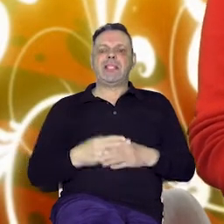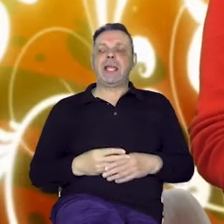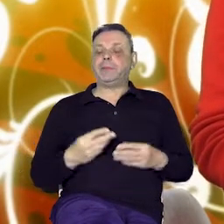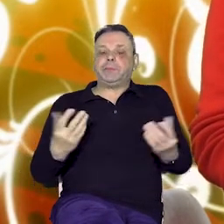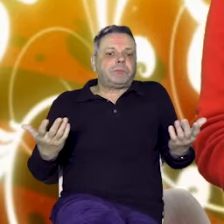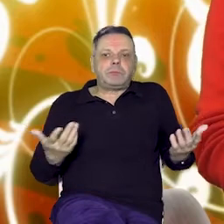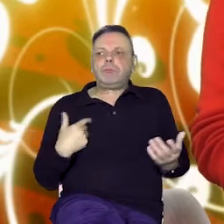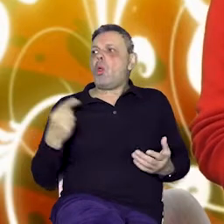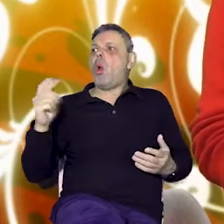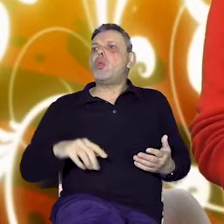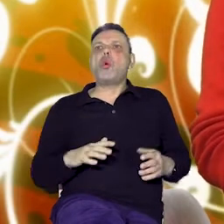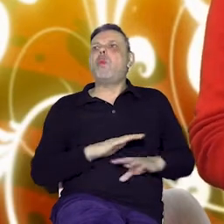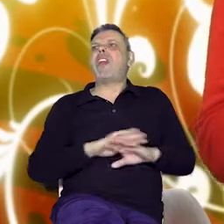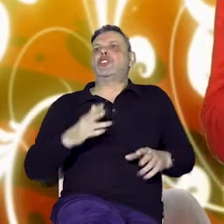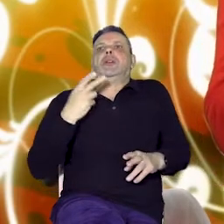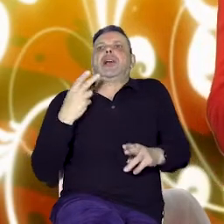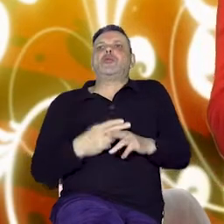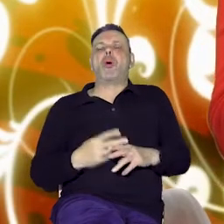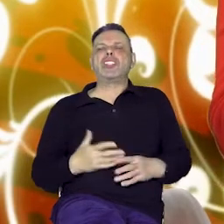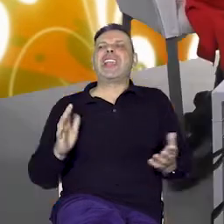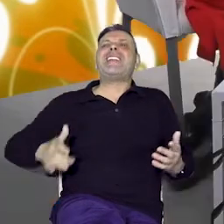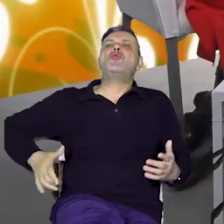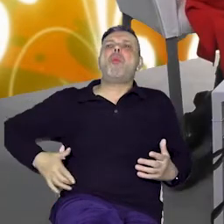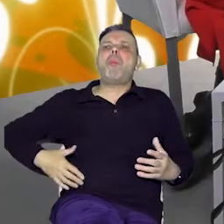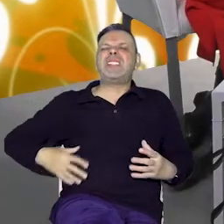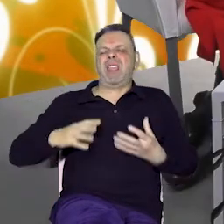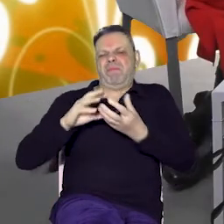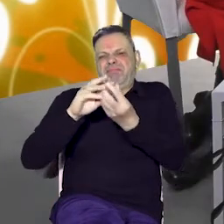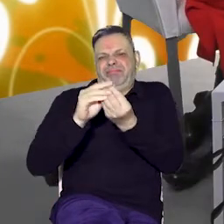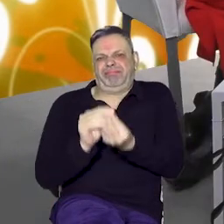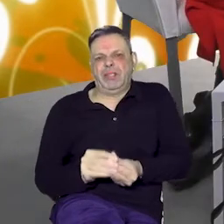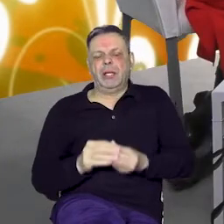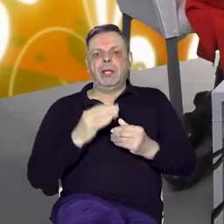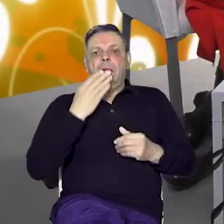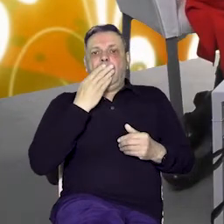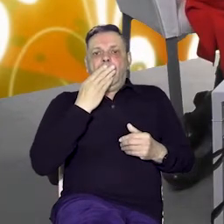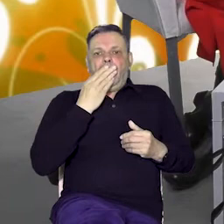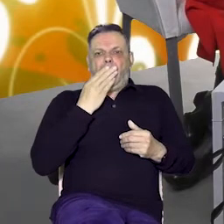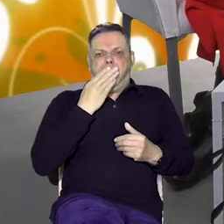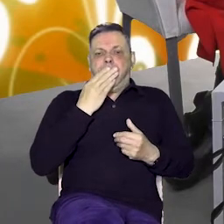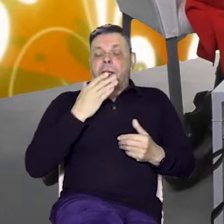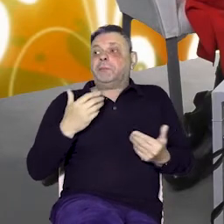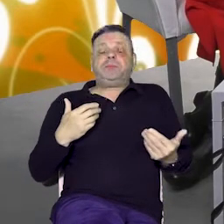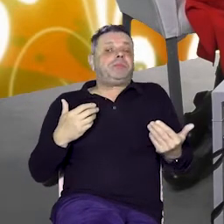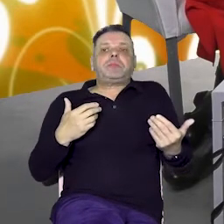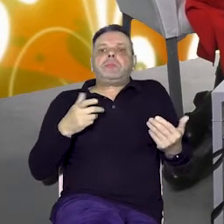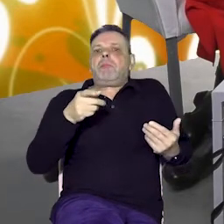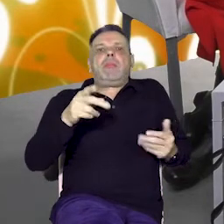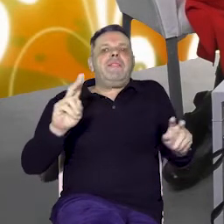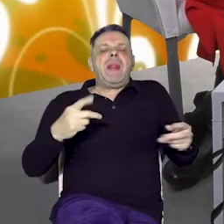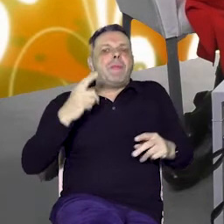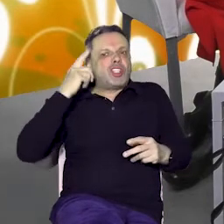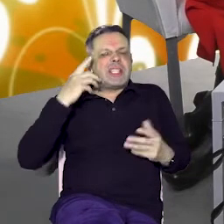nam dođu u završnom stadiju. Kad su bubrezi već potpuno smežurani, fibrozno promijenjeni i vi u stvari više ne možete znati što